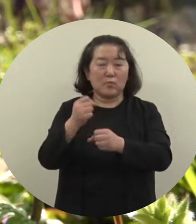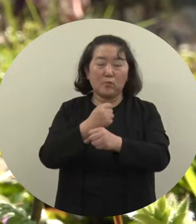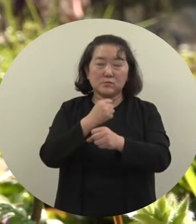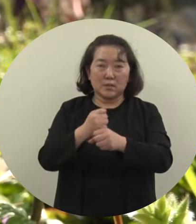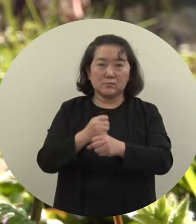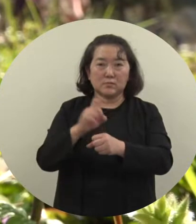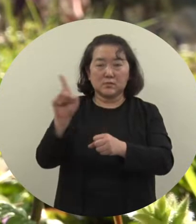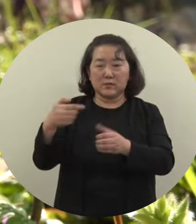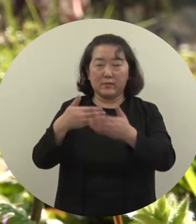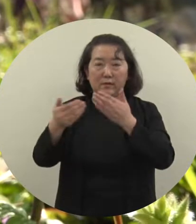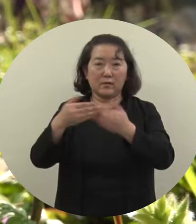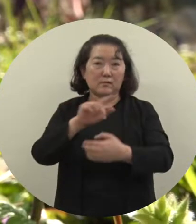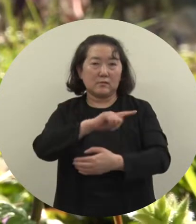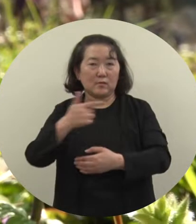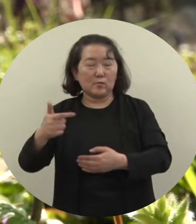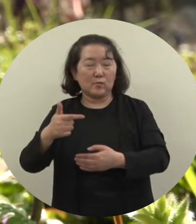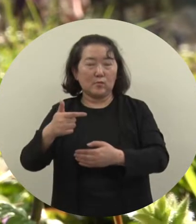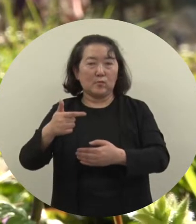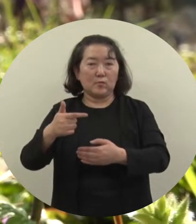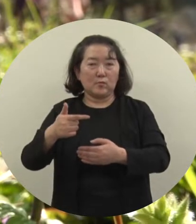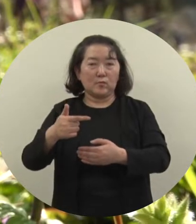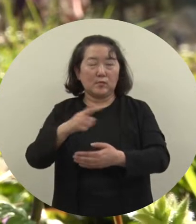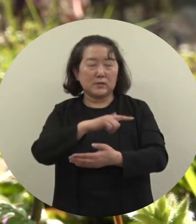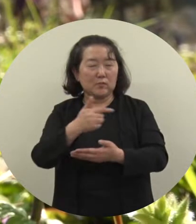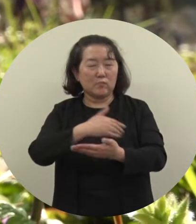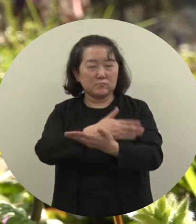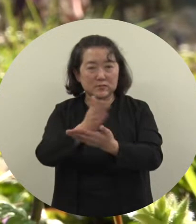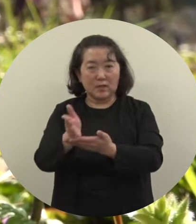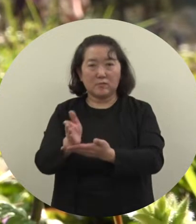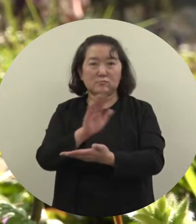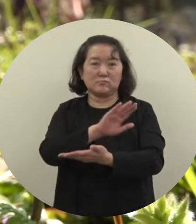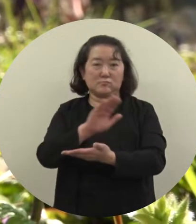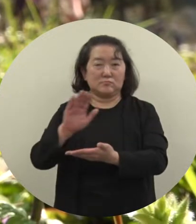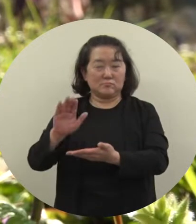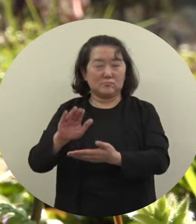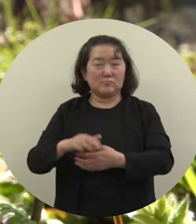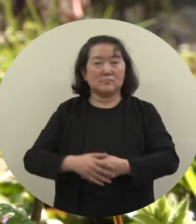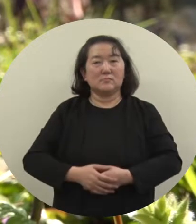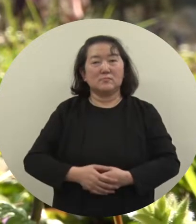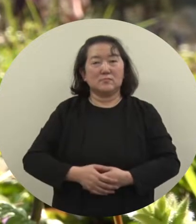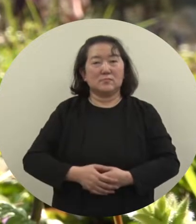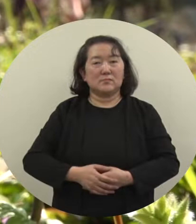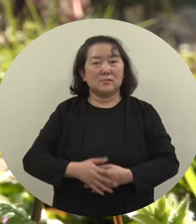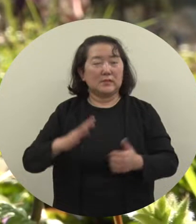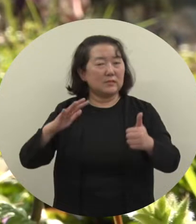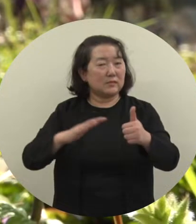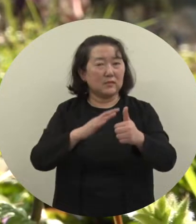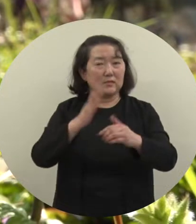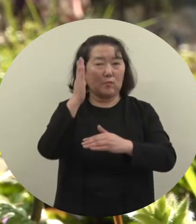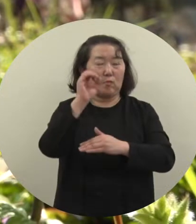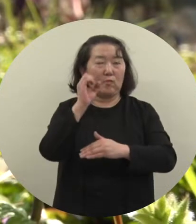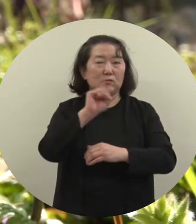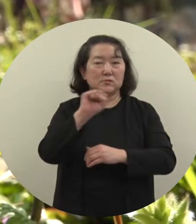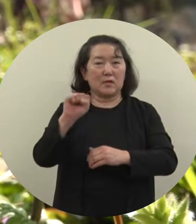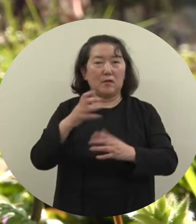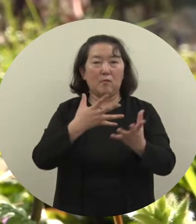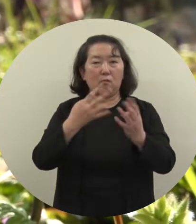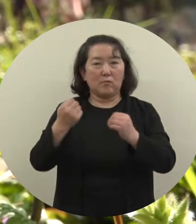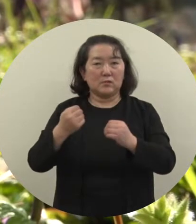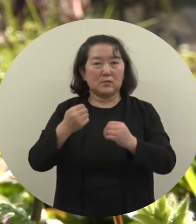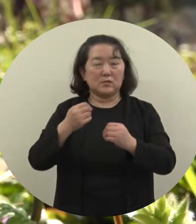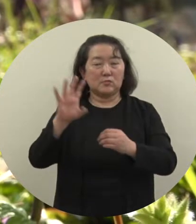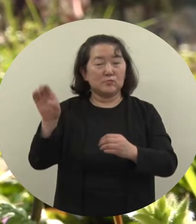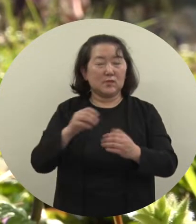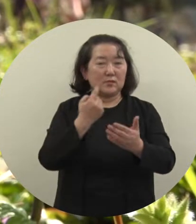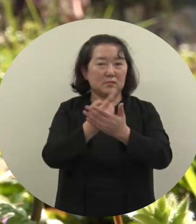作、自然体験など様々なジャンルを準備しています。人気の高い講座が多く、リピーターの